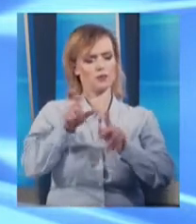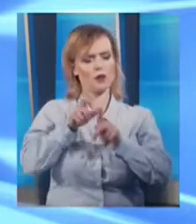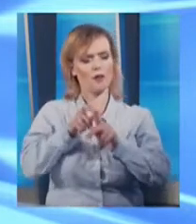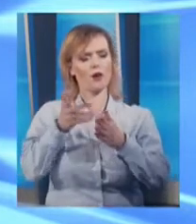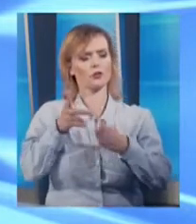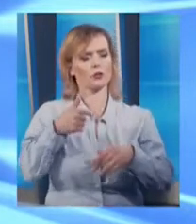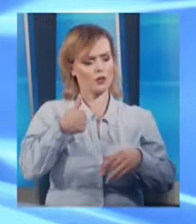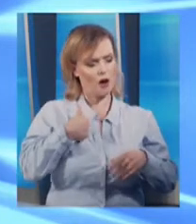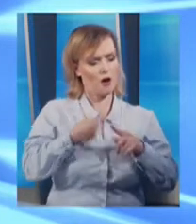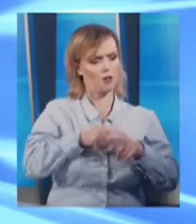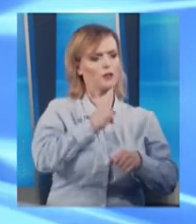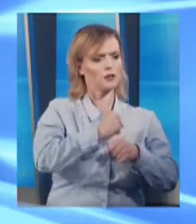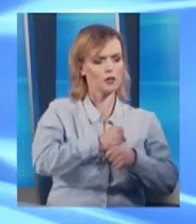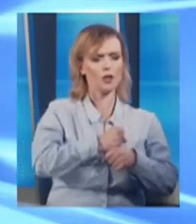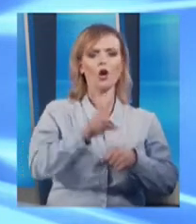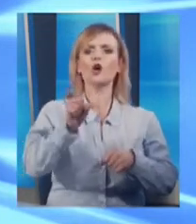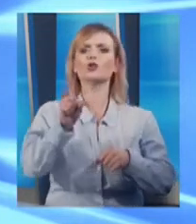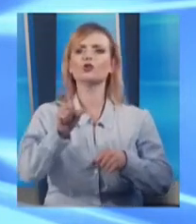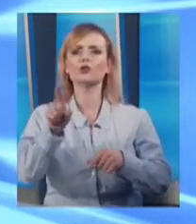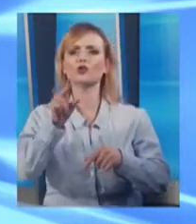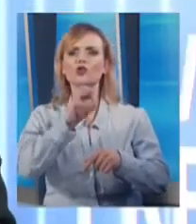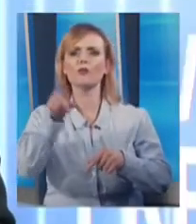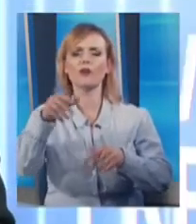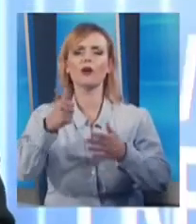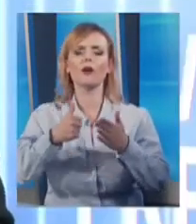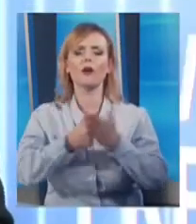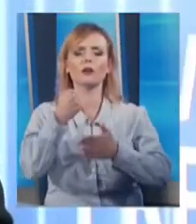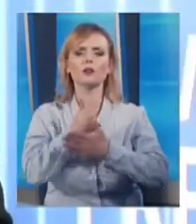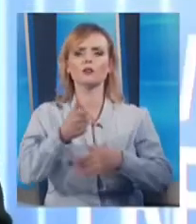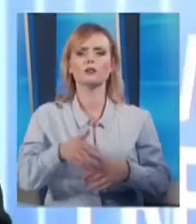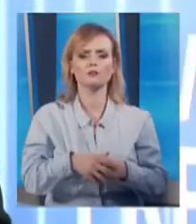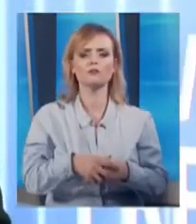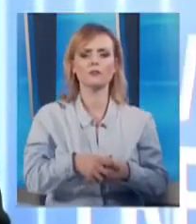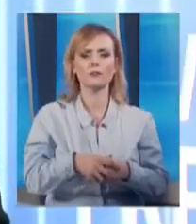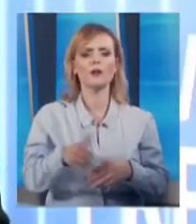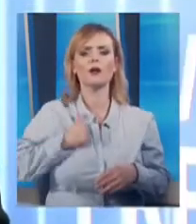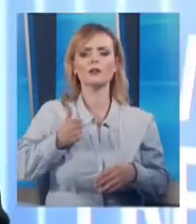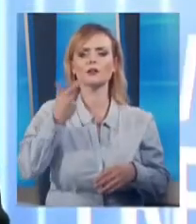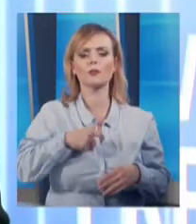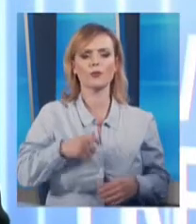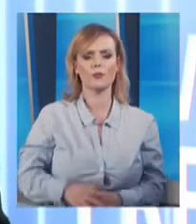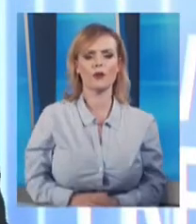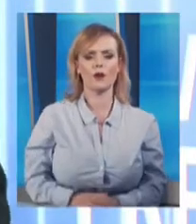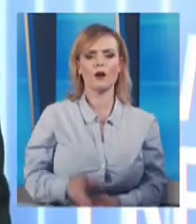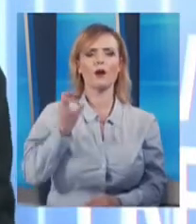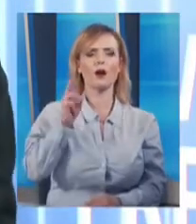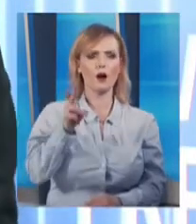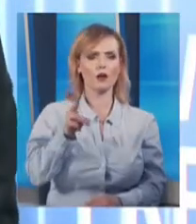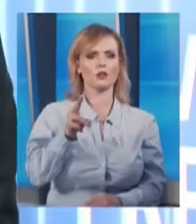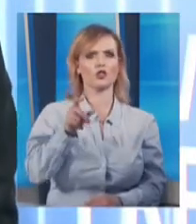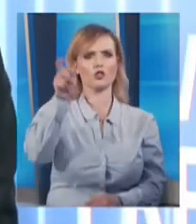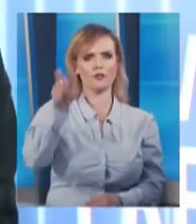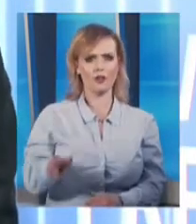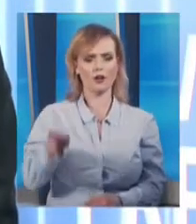asta mă mândresc. Vă rog să ne spuneți și nouă care este acest lucru. În calitate de ce? În calitate de om cu demnitate publică. Persoană care